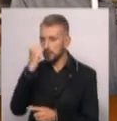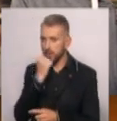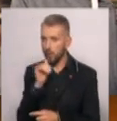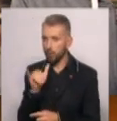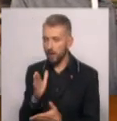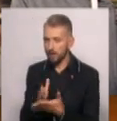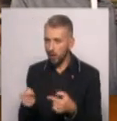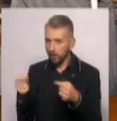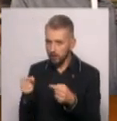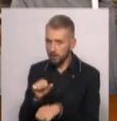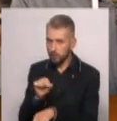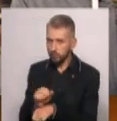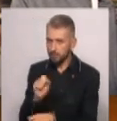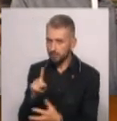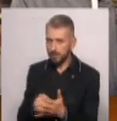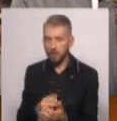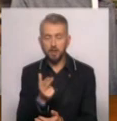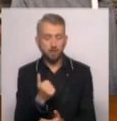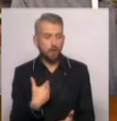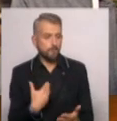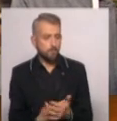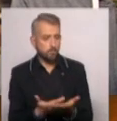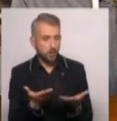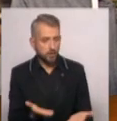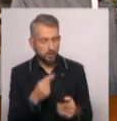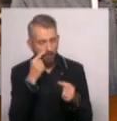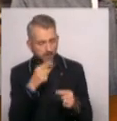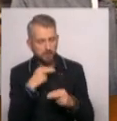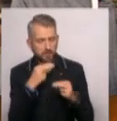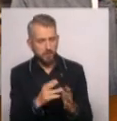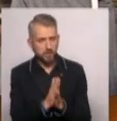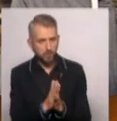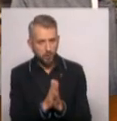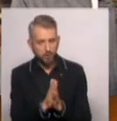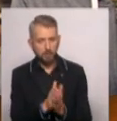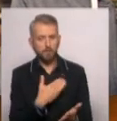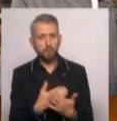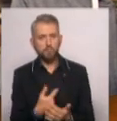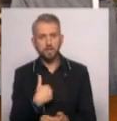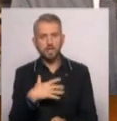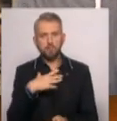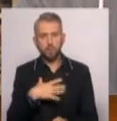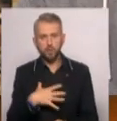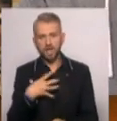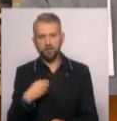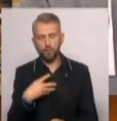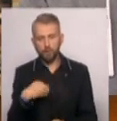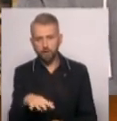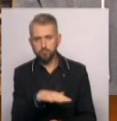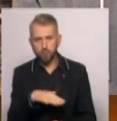конкретно по конкретній зупинці запитання? Так, да, ну, пожалуйста, обратите, пожалуйста, внимание. Ну, вот мне приходится на Львовской площади